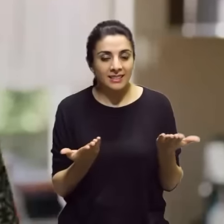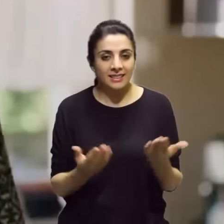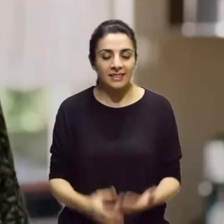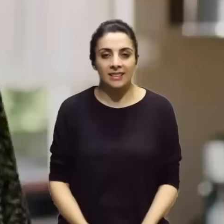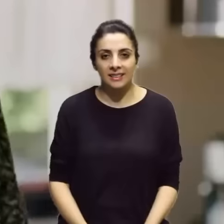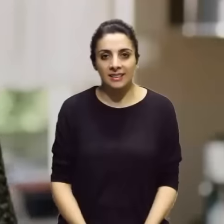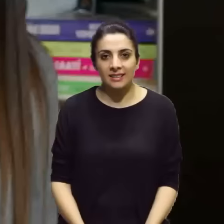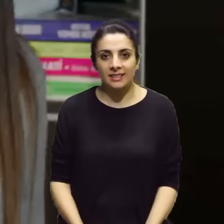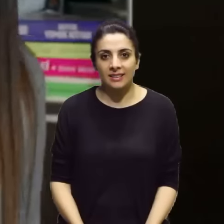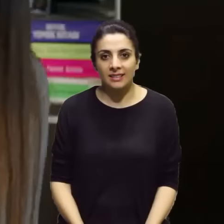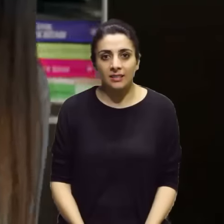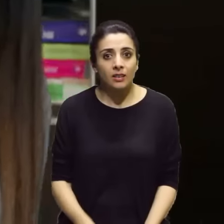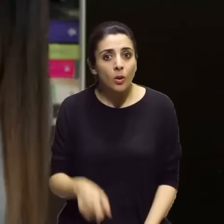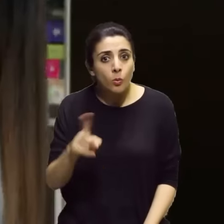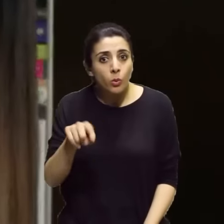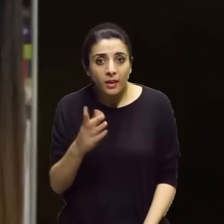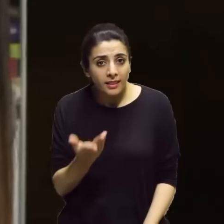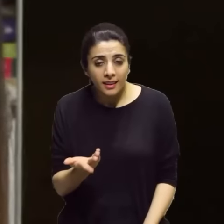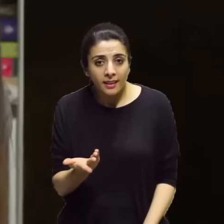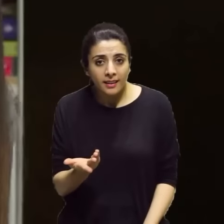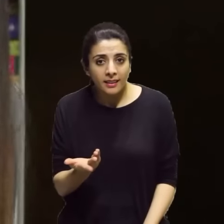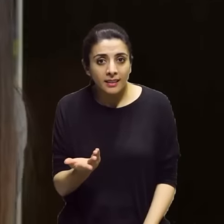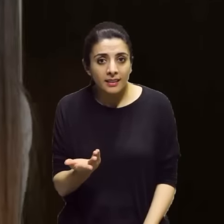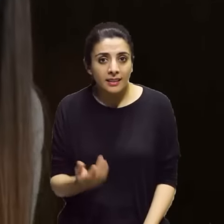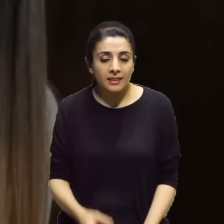Masal iştahla gülümsüyor. Bunlar nedir?